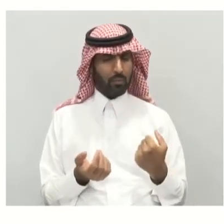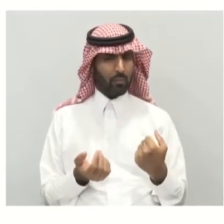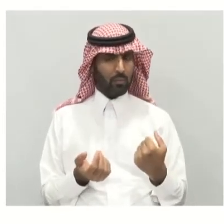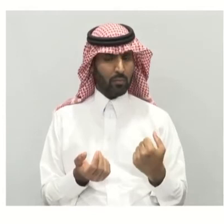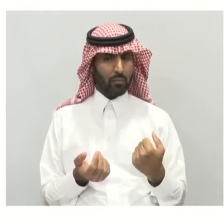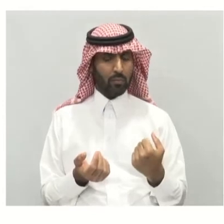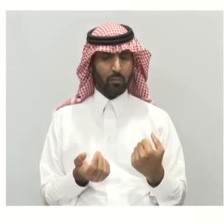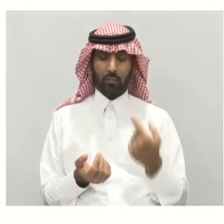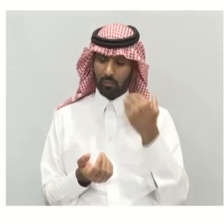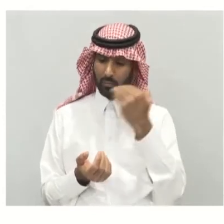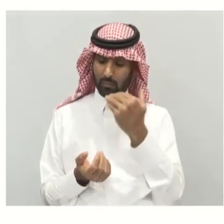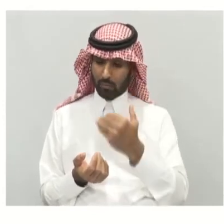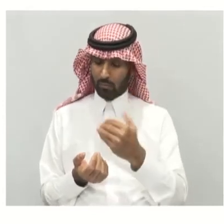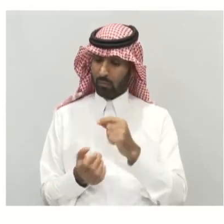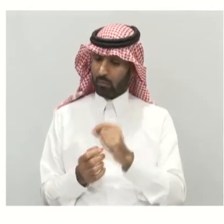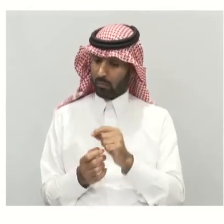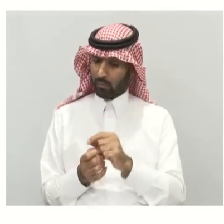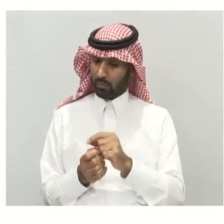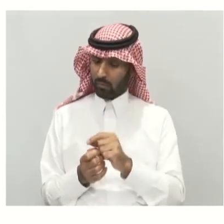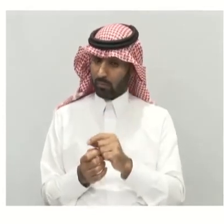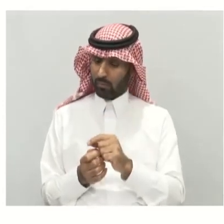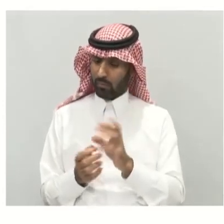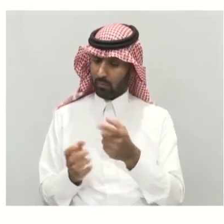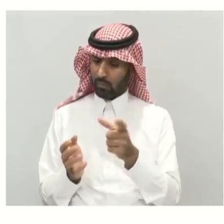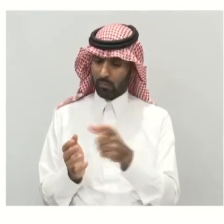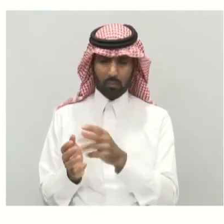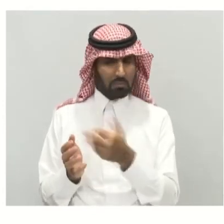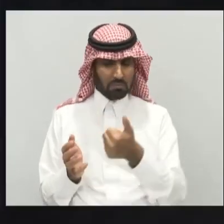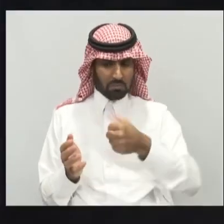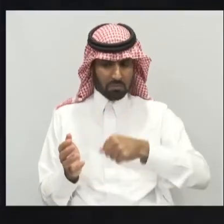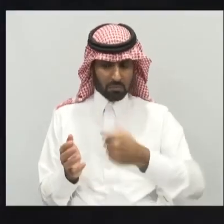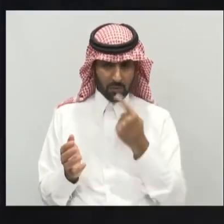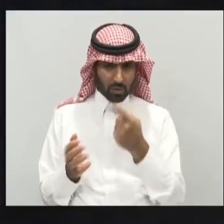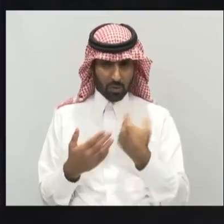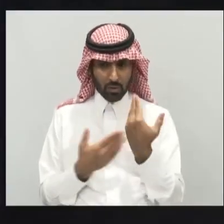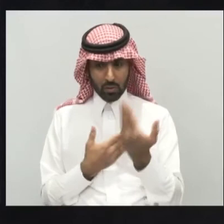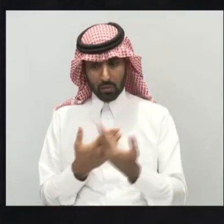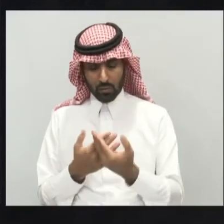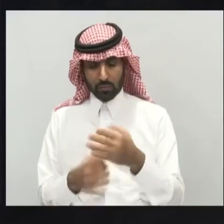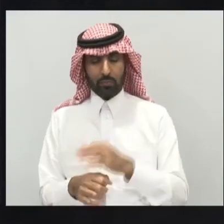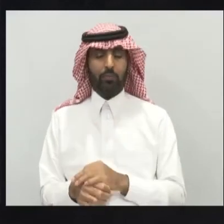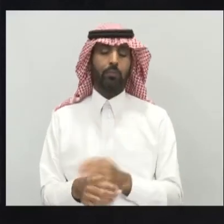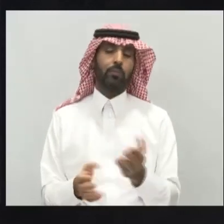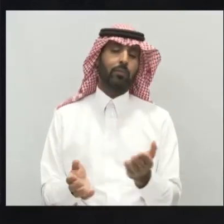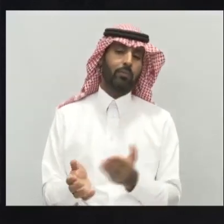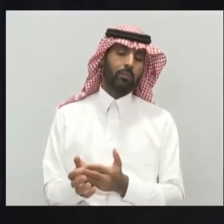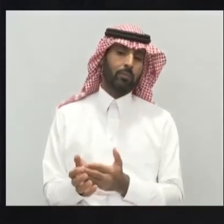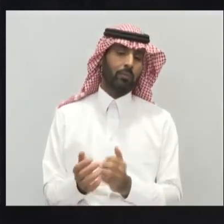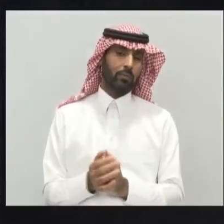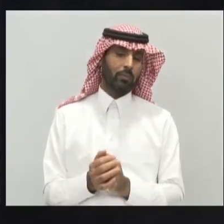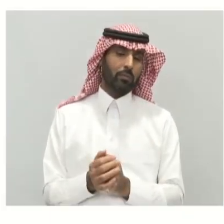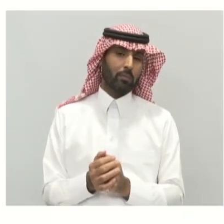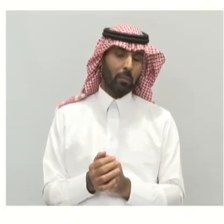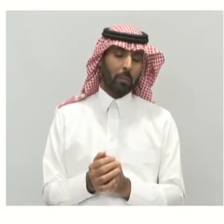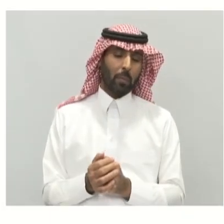will have their comments. Sometimes people write their comments. What do they think of the trips they did? صح؟ So we have